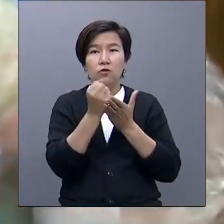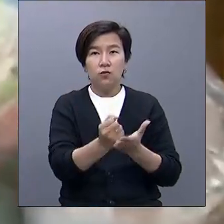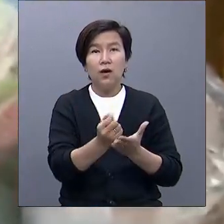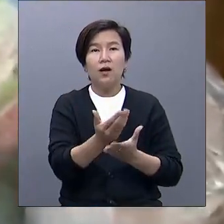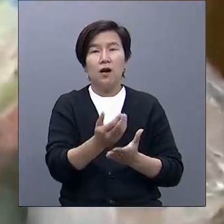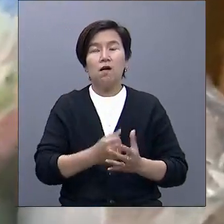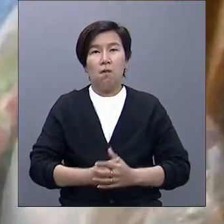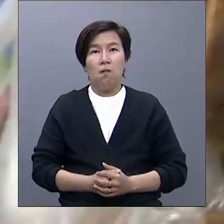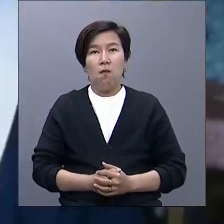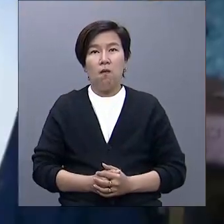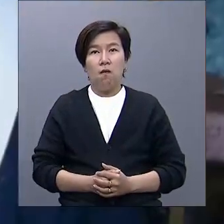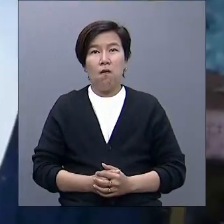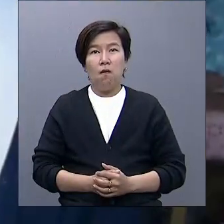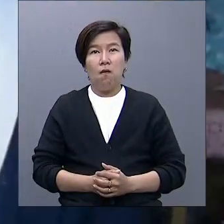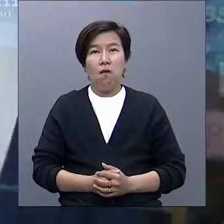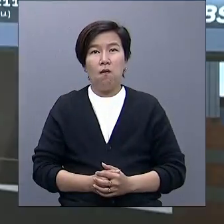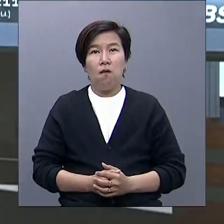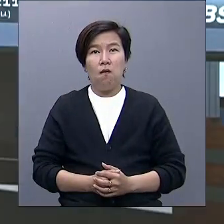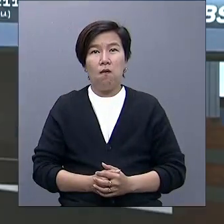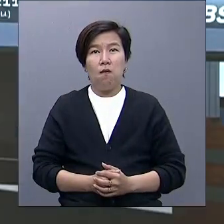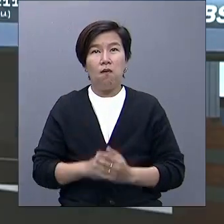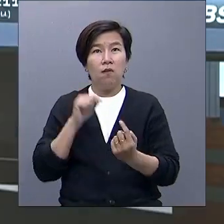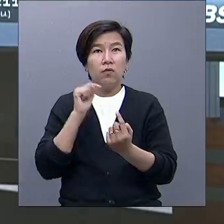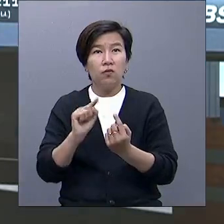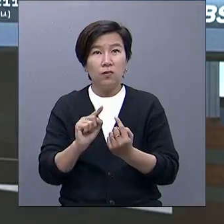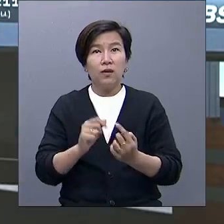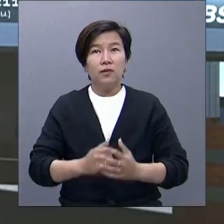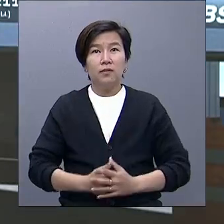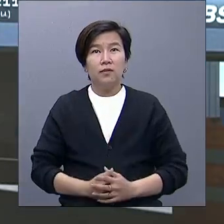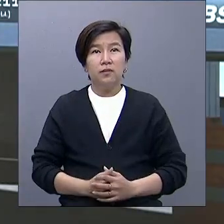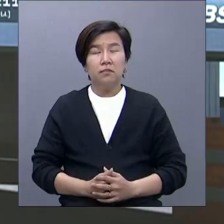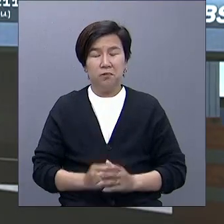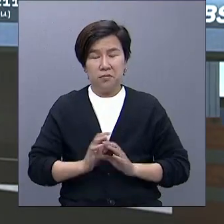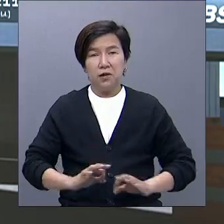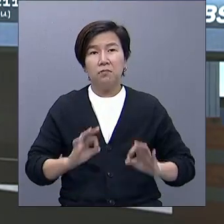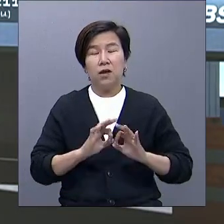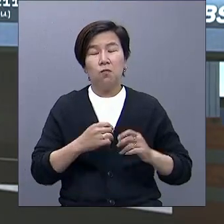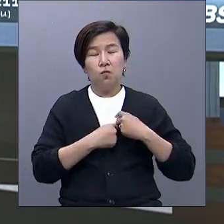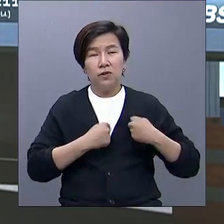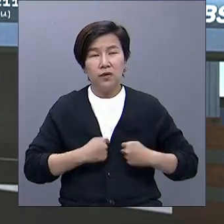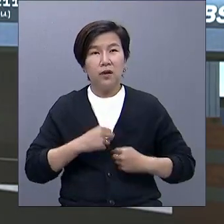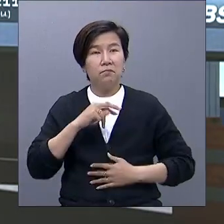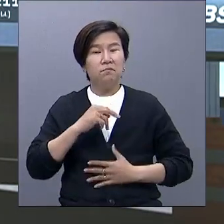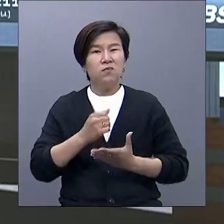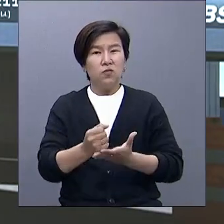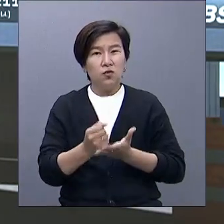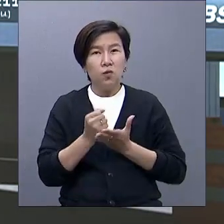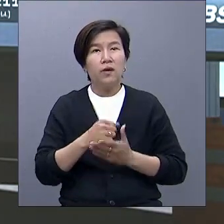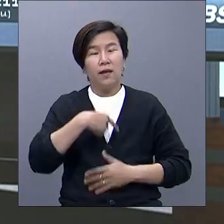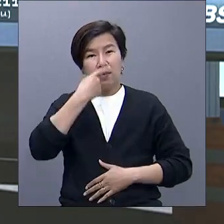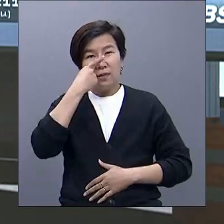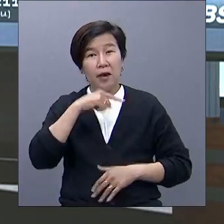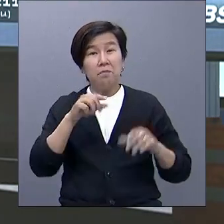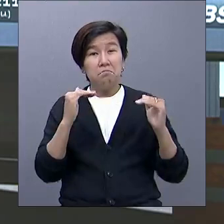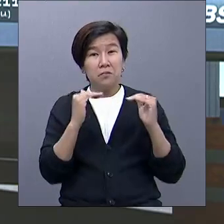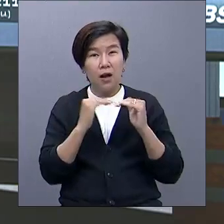ที่ทำกนได้แต่สำหบผู้ที่ได้รบริจากนี้มเป็นส่งที่ยิ่งใหญ่จงๆ น้ใจคนไทยไม่ทิ้งกันอาค คณ